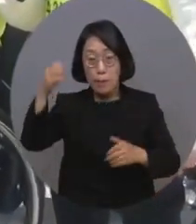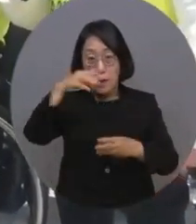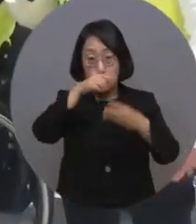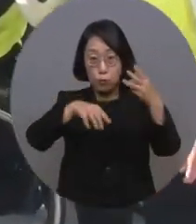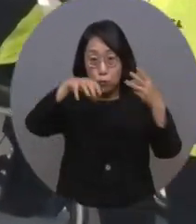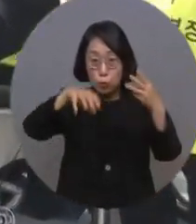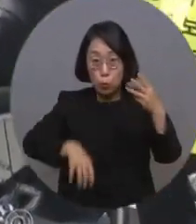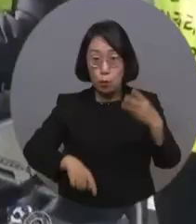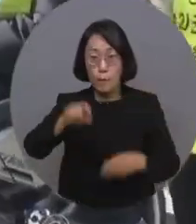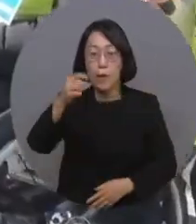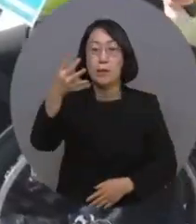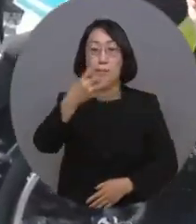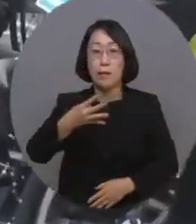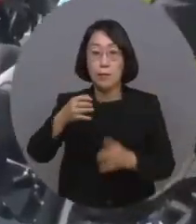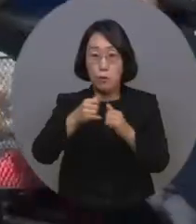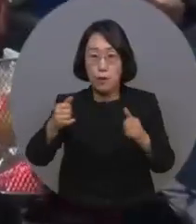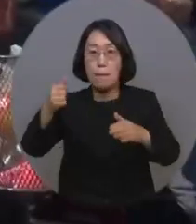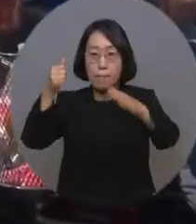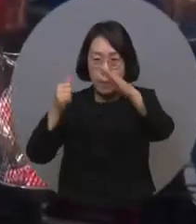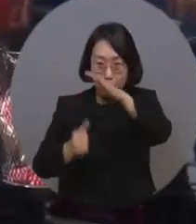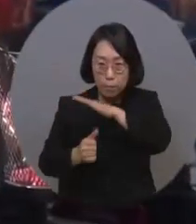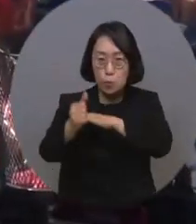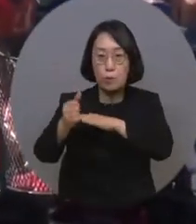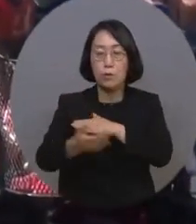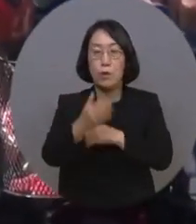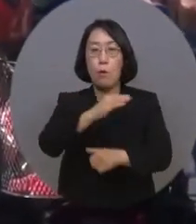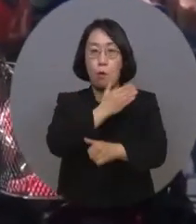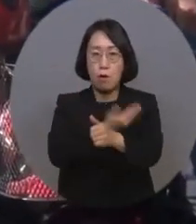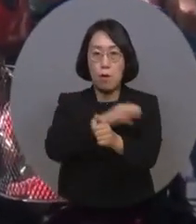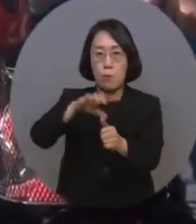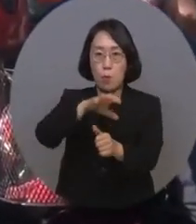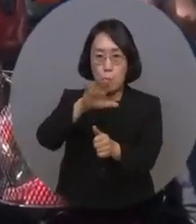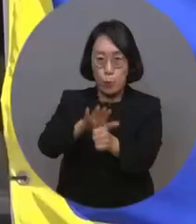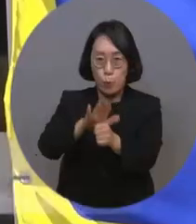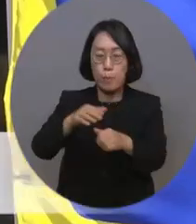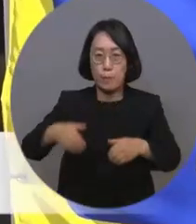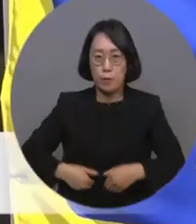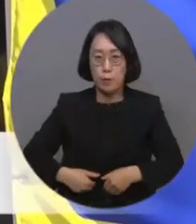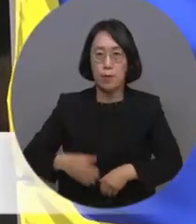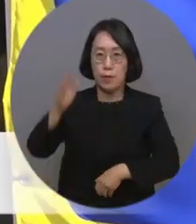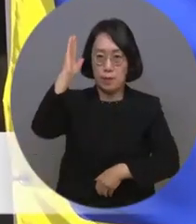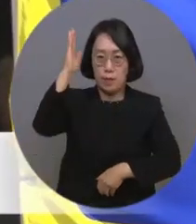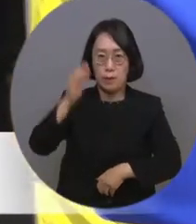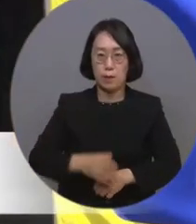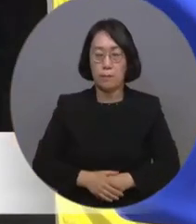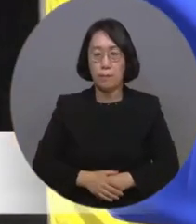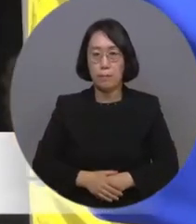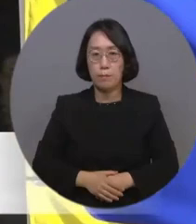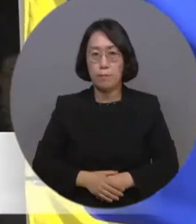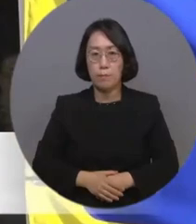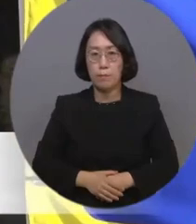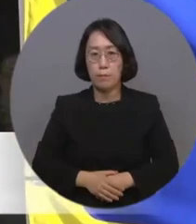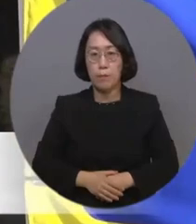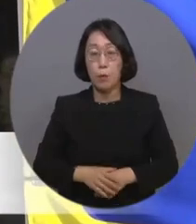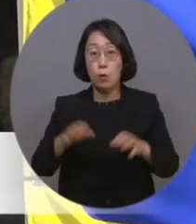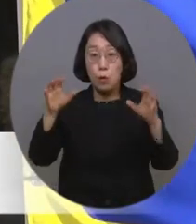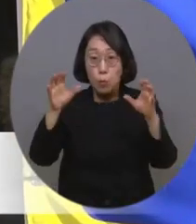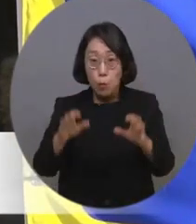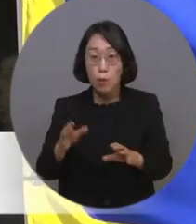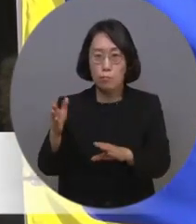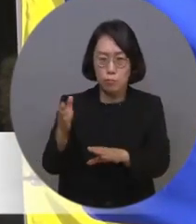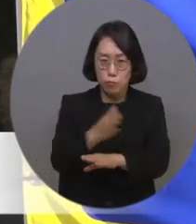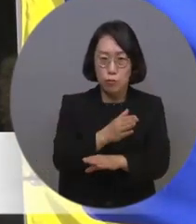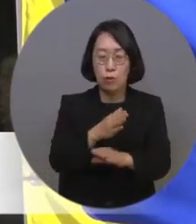1만 4천여 명의 장애인을 대신해 그들의 권리 보장을 외쳤습니다. 이걸 계기로 해서 장애인의